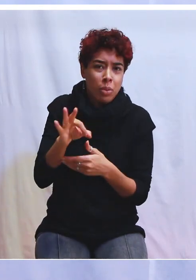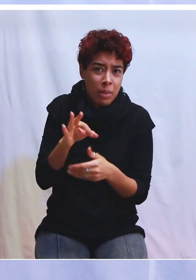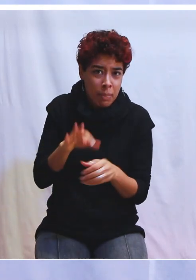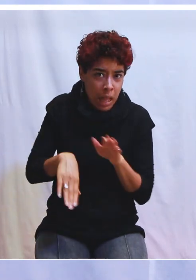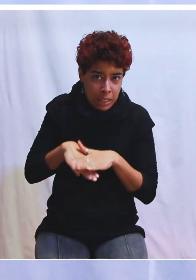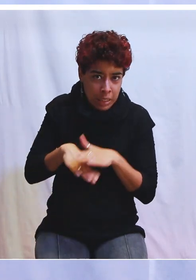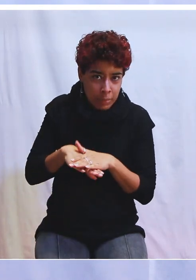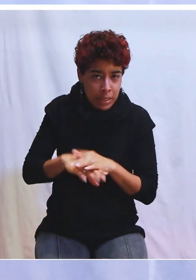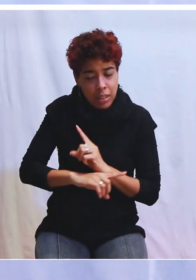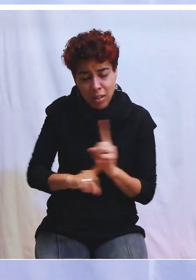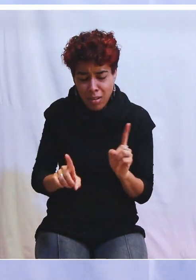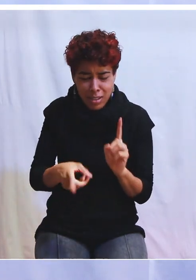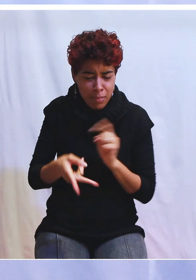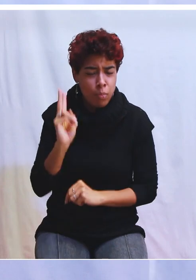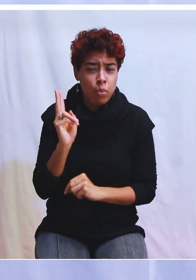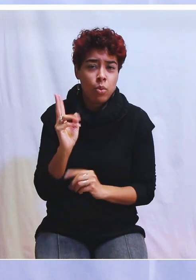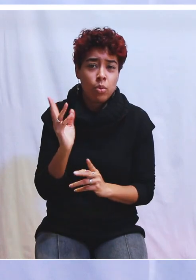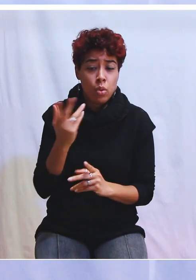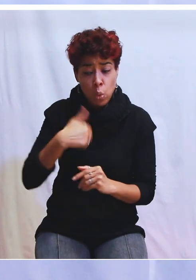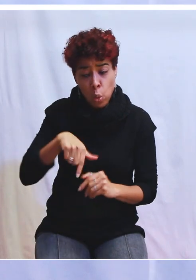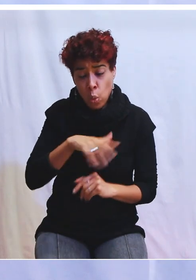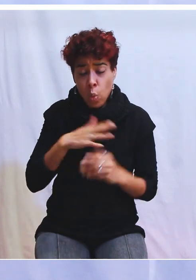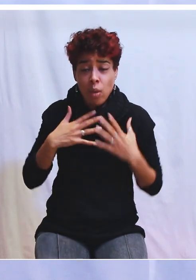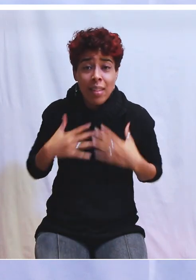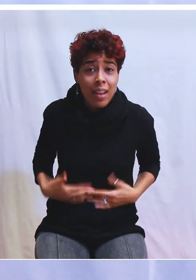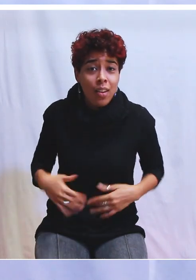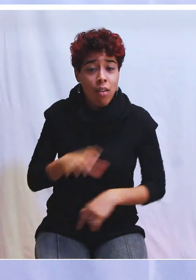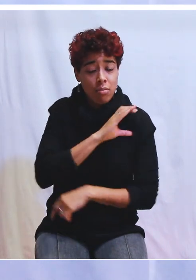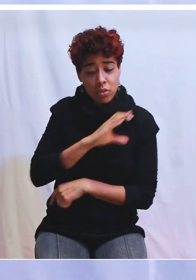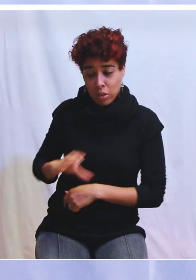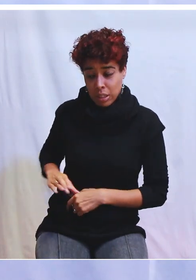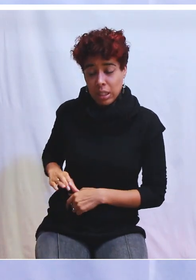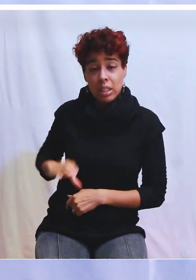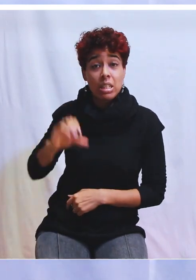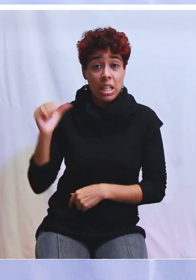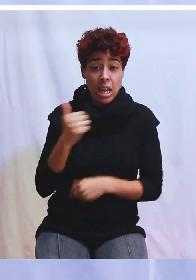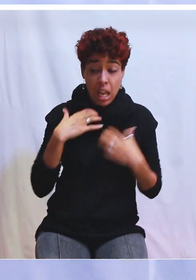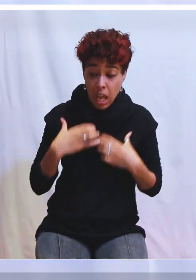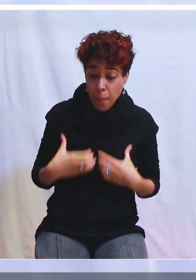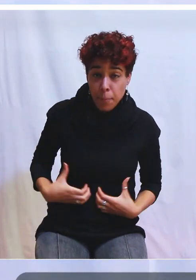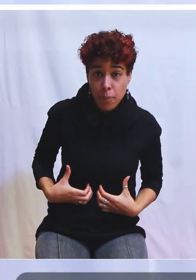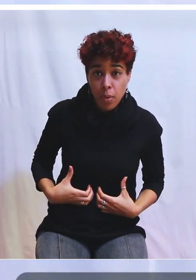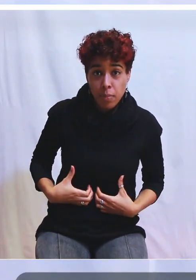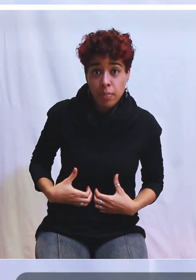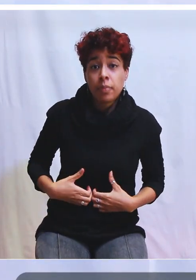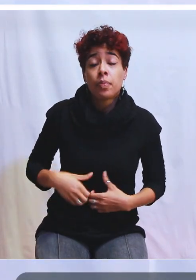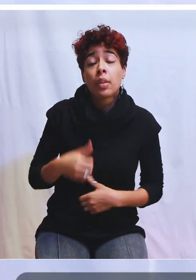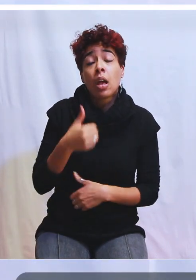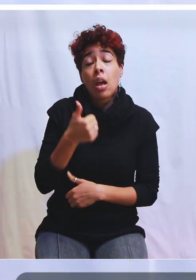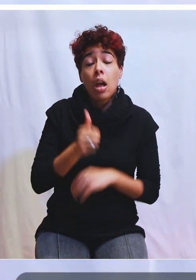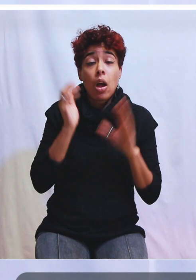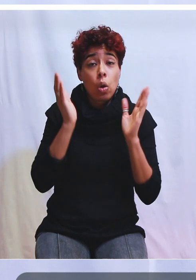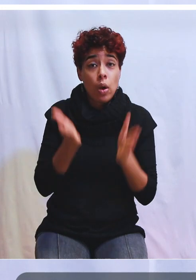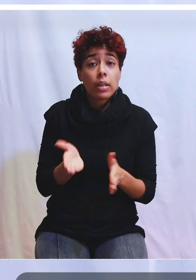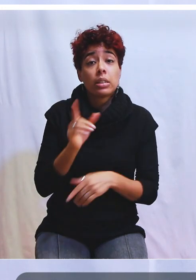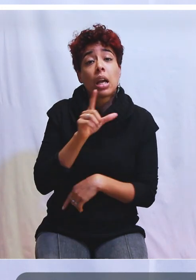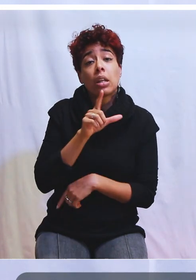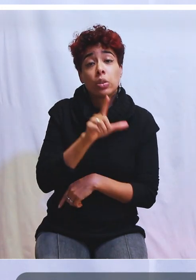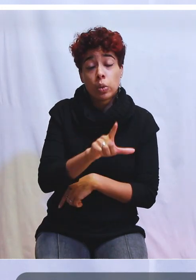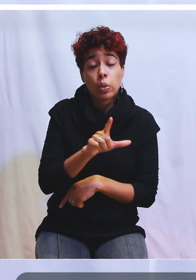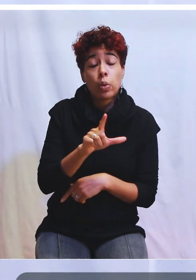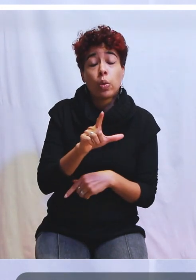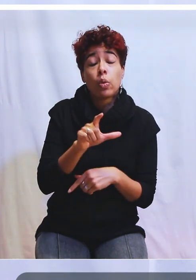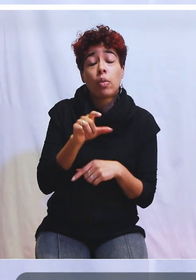corps de Christ. Et nous sommes chacun pour ses membres, nous dit les Écritures. Et la Bible nous dit dans 1 Corinthiens 12:21, l'œil ne peut pas dire à la